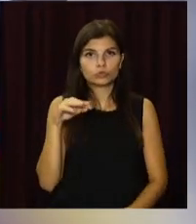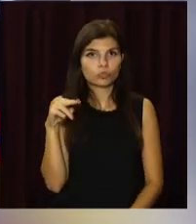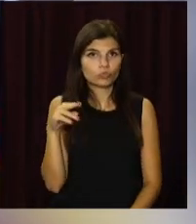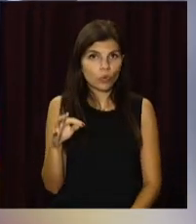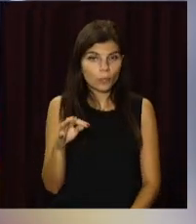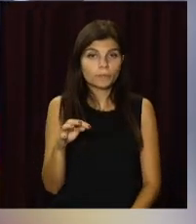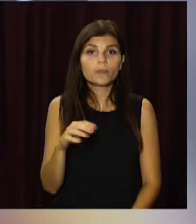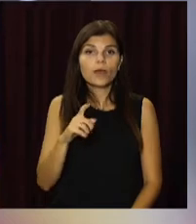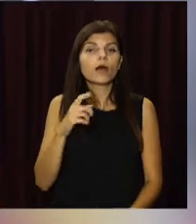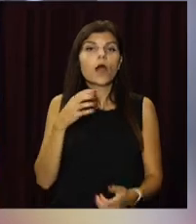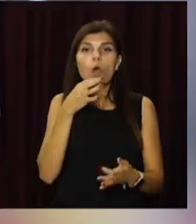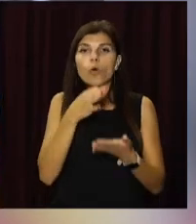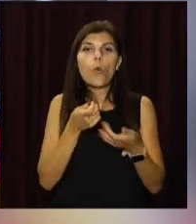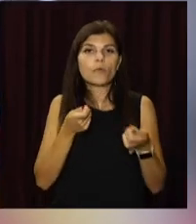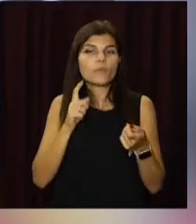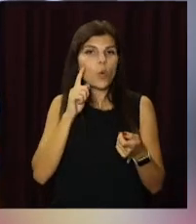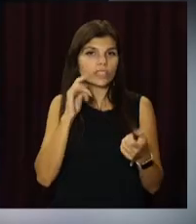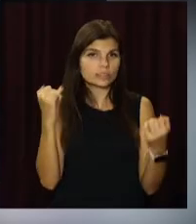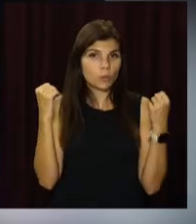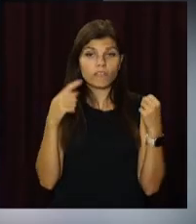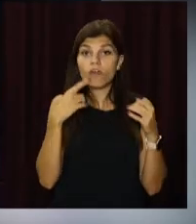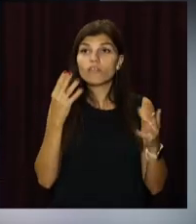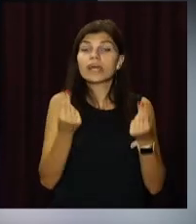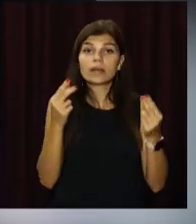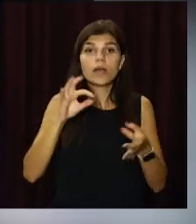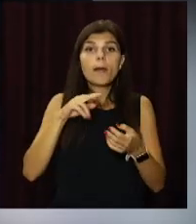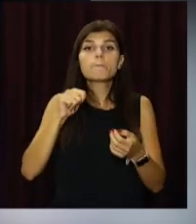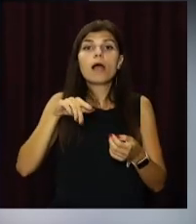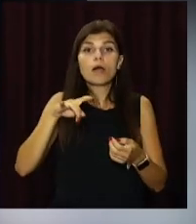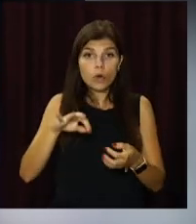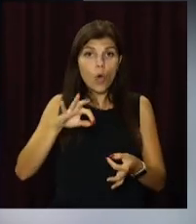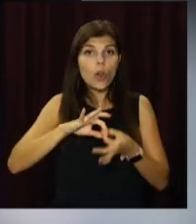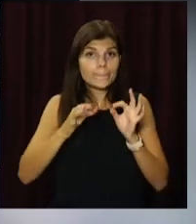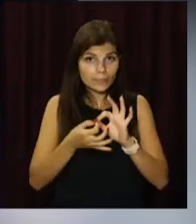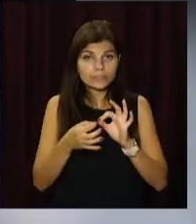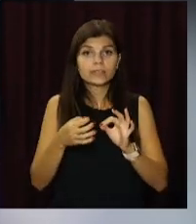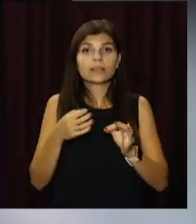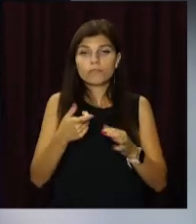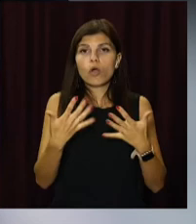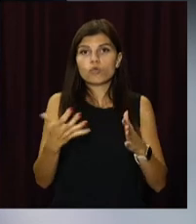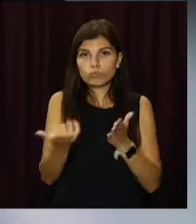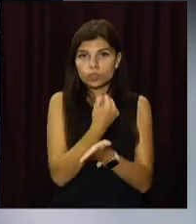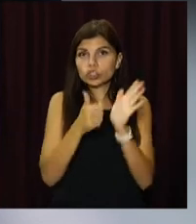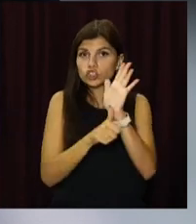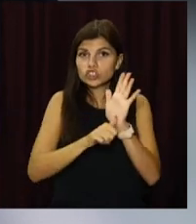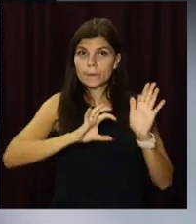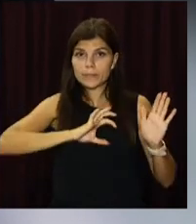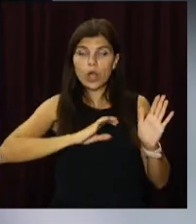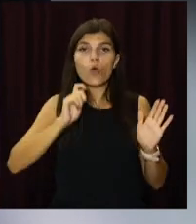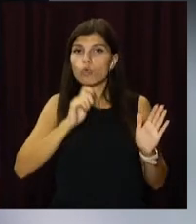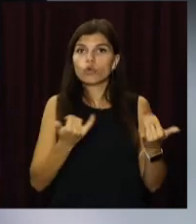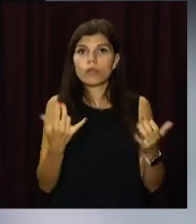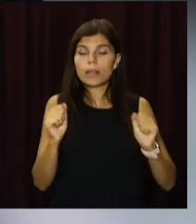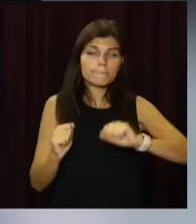обласному управлінні молоді та спорту. Загалом на іграх у Токіо паралімпійці з Дніпропетровщини здобули вже 6 медалей. Україна нині